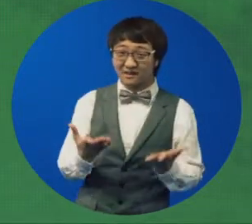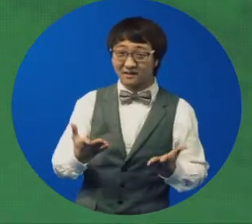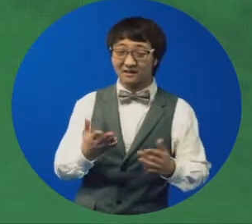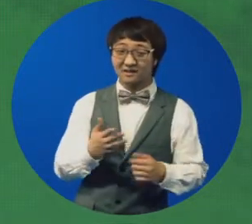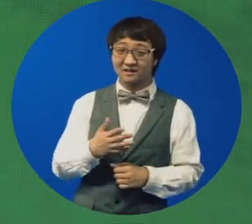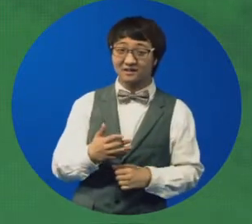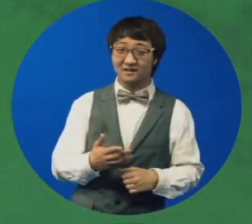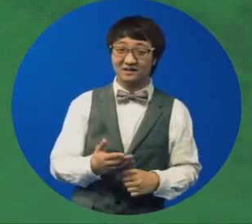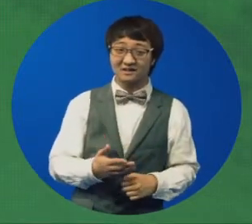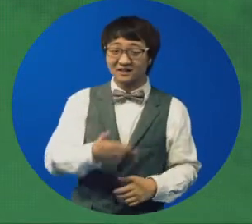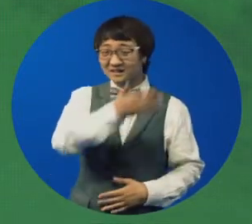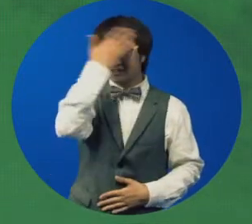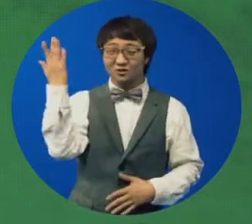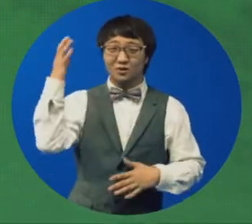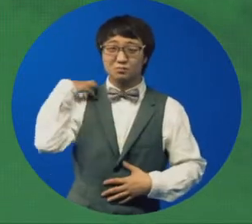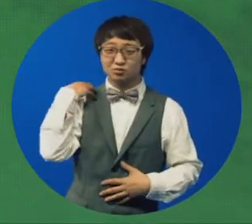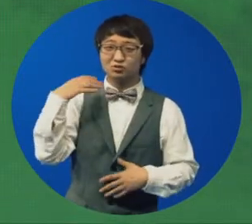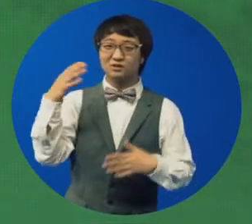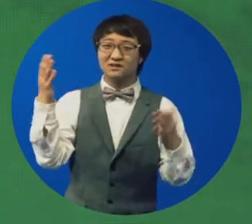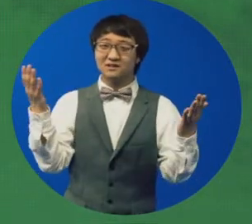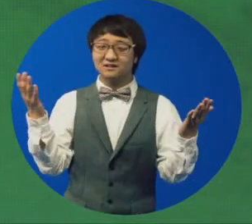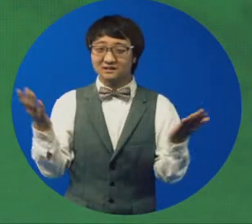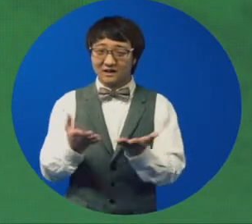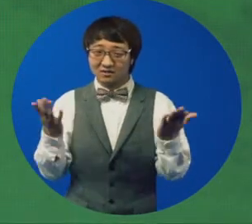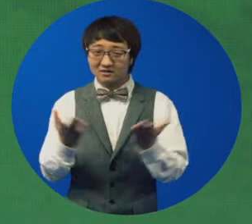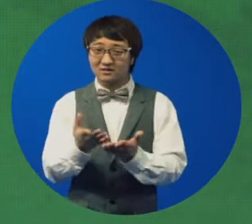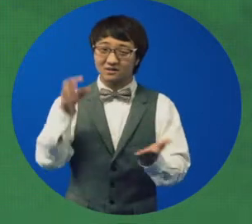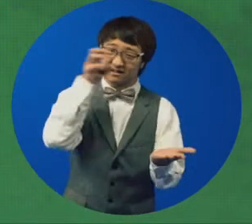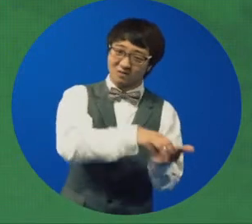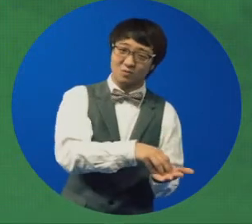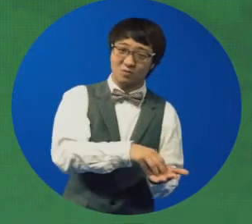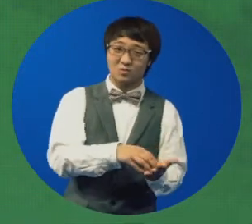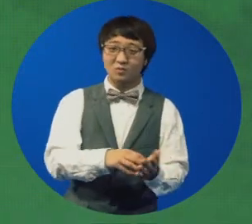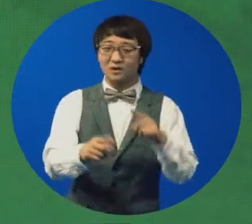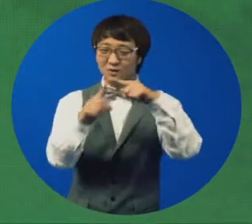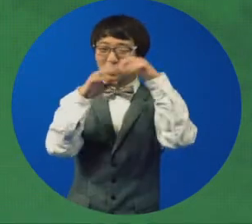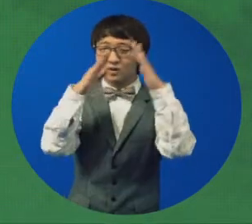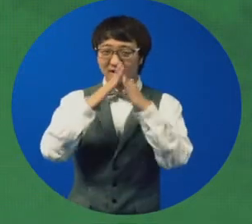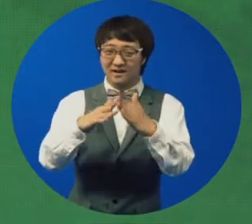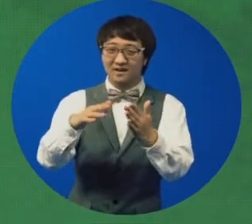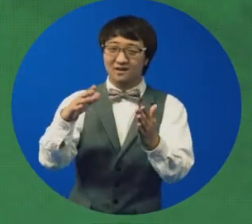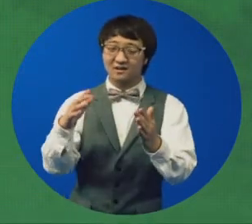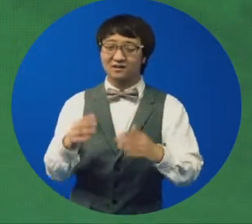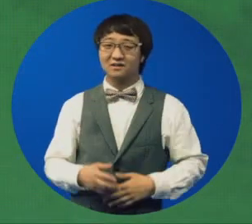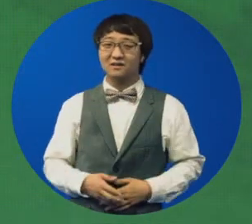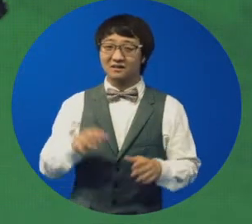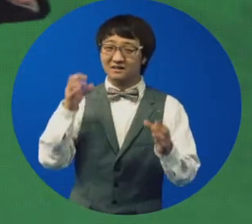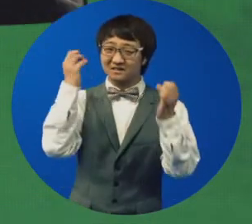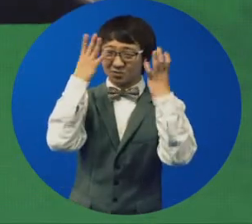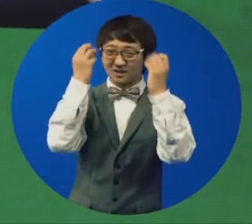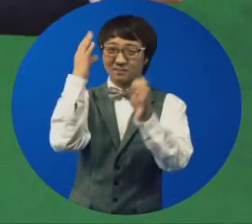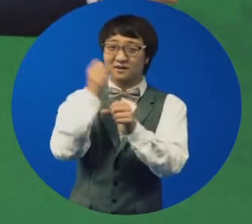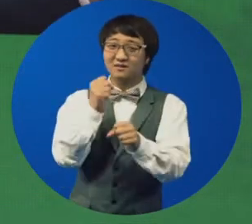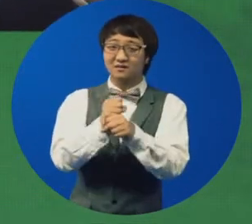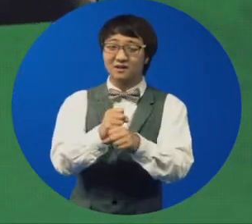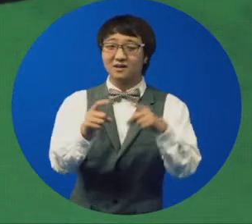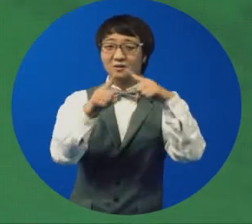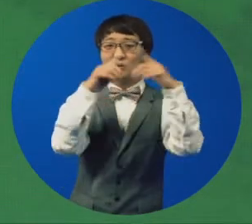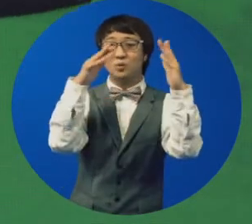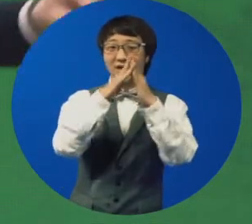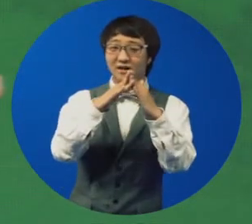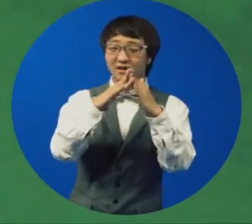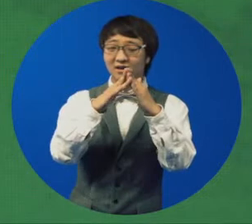청년부 사역을 내려놓고 개척을 해야 되겠다고 선포합니다. 어느 날 교회를 이렇게 지나가고 있는데